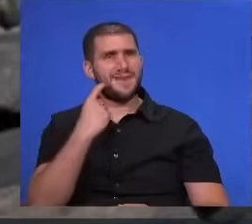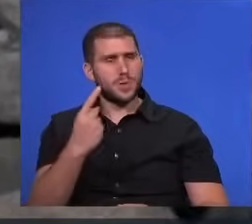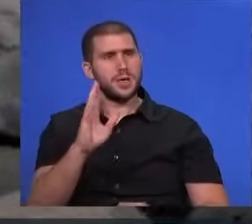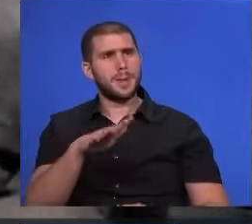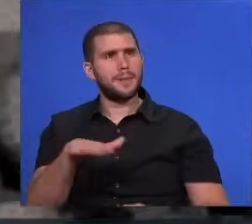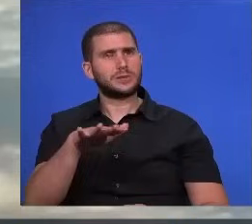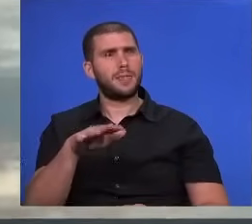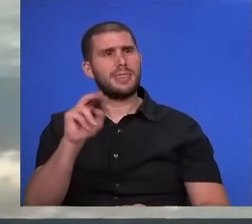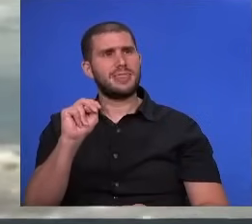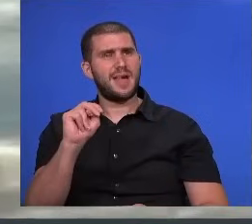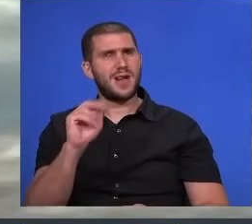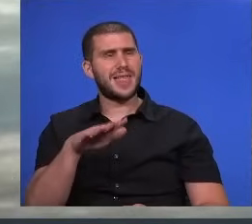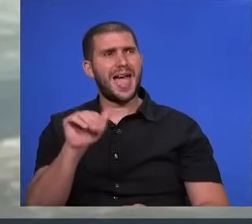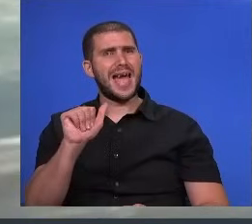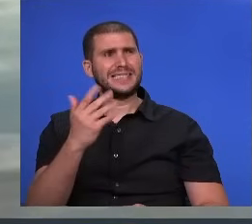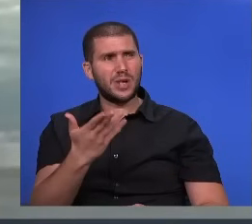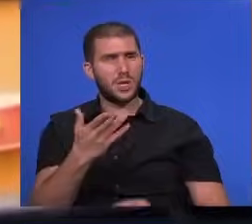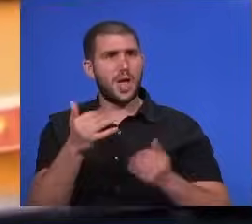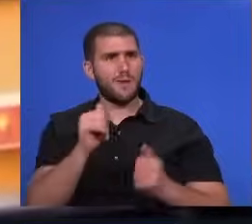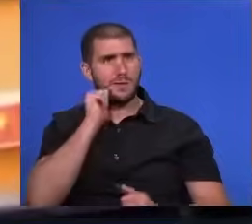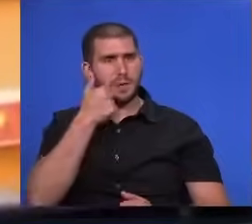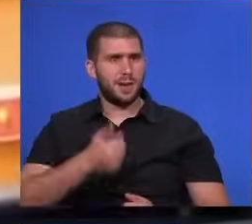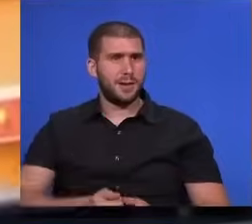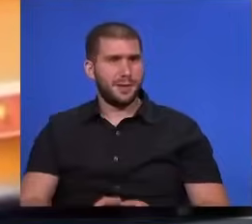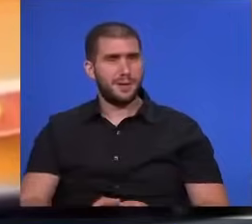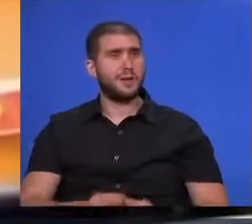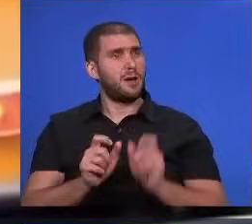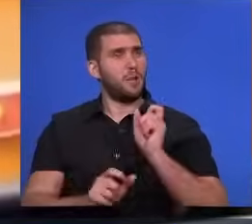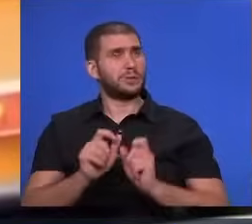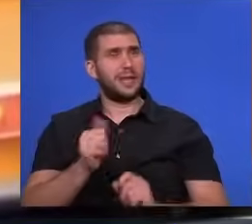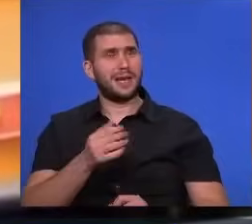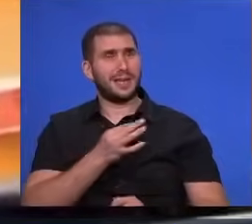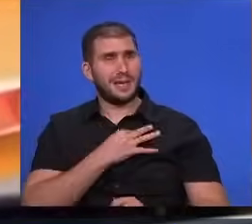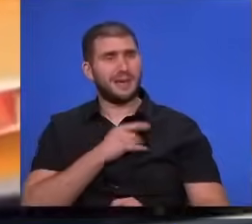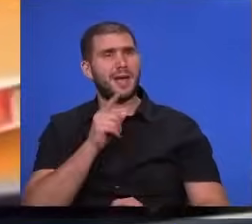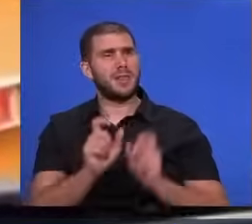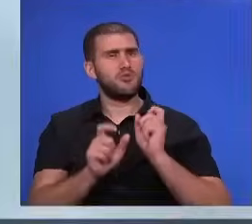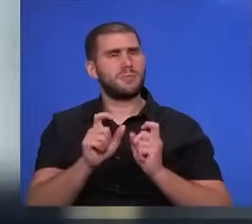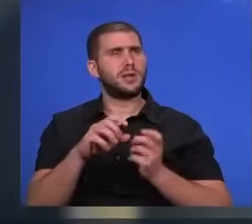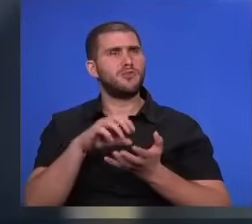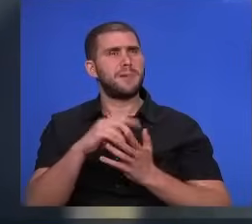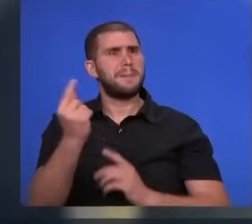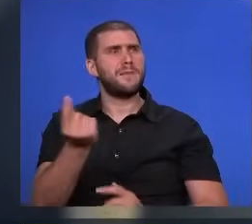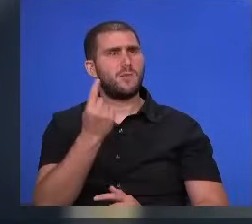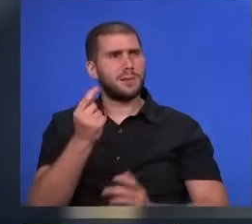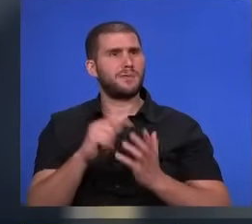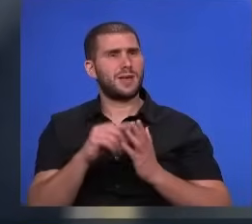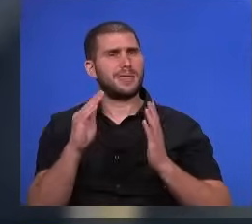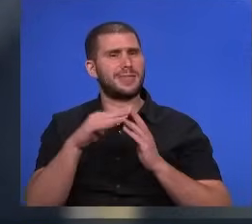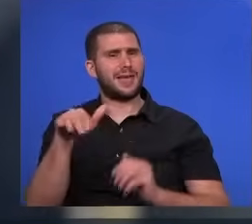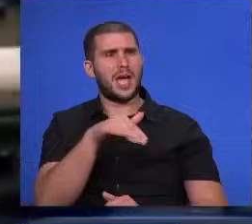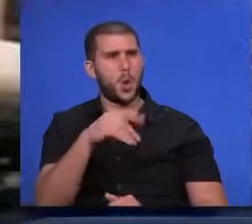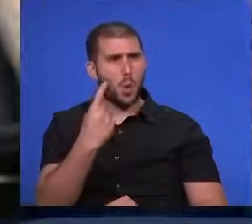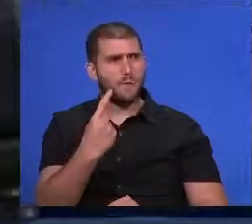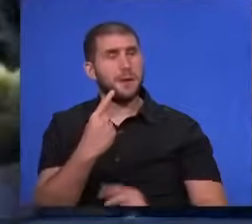בחלקים מנבדה ומאריזונה, היום ומחר. האוכלוסיות הפגיעות במיוחד הן אלה ביישובים מבודדים וכן דרי רחוב